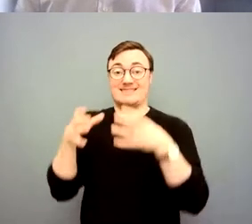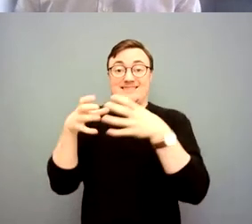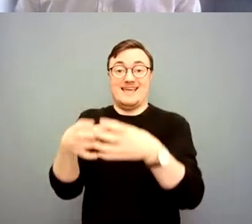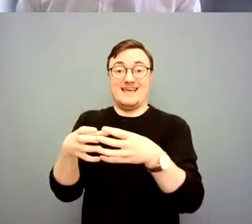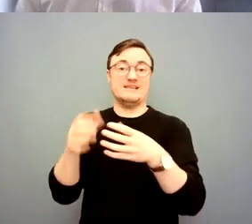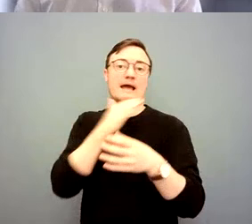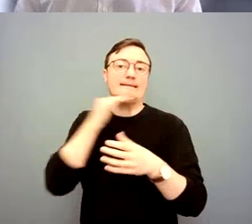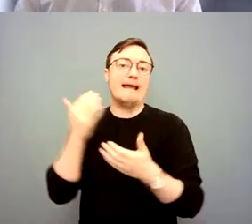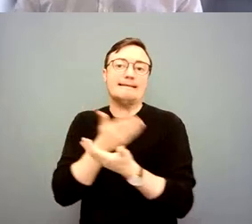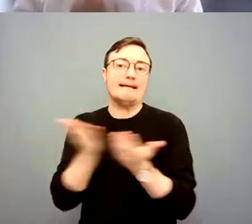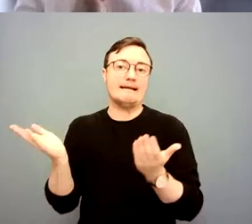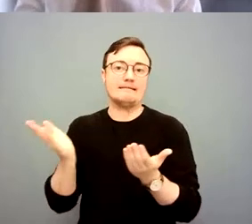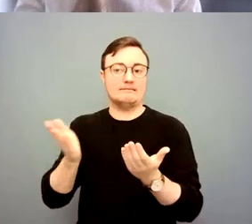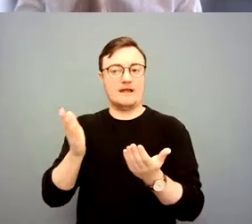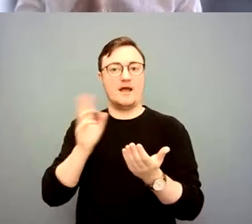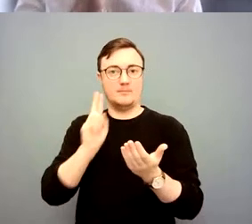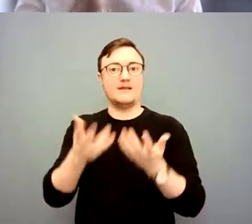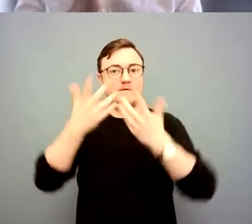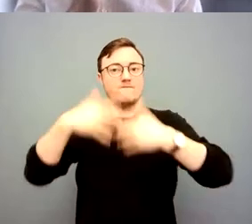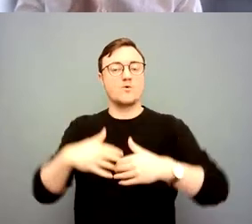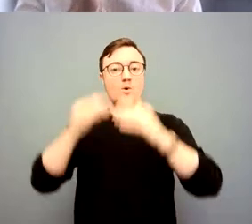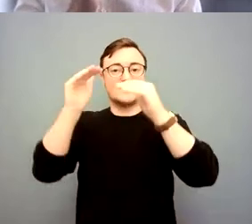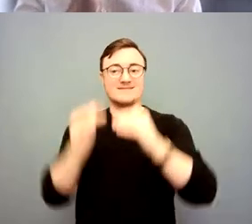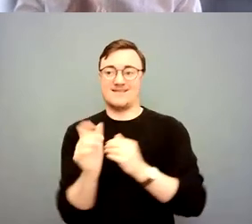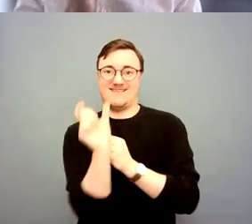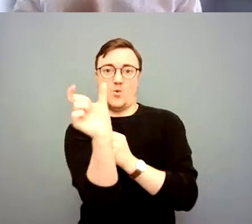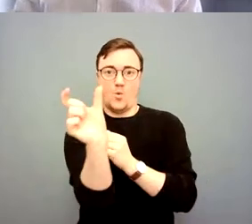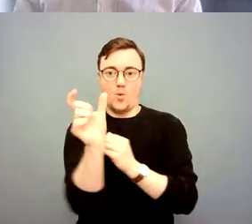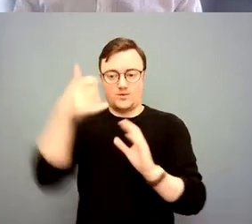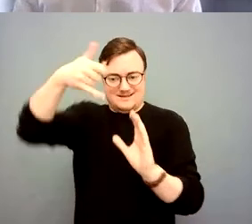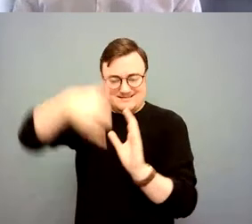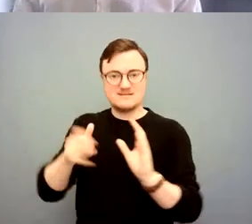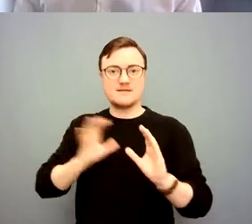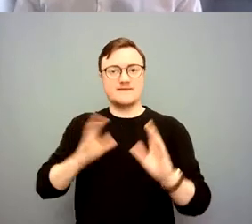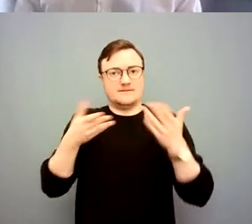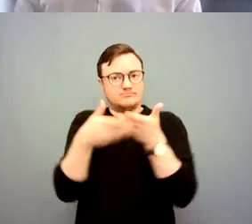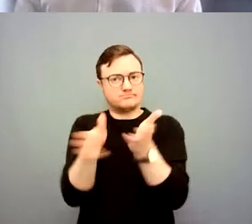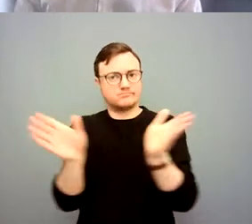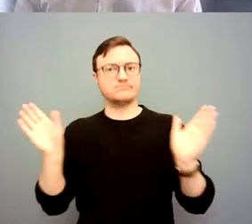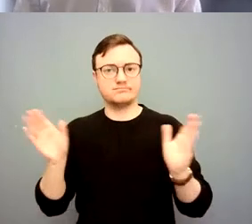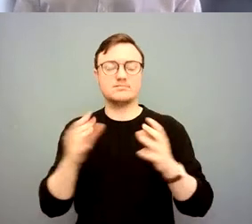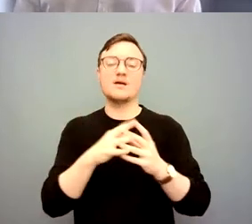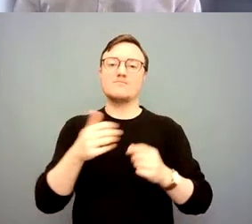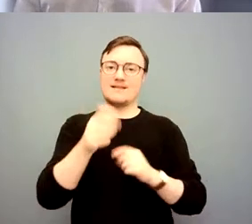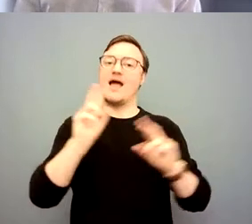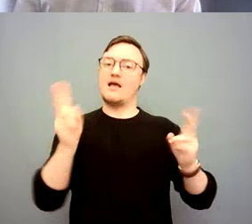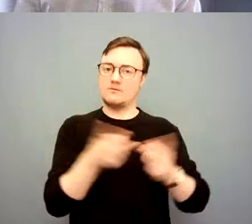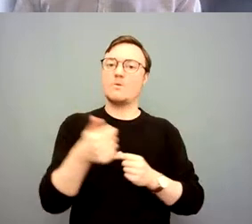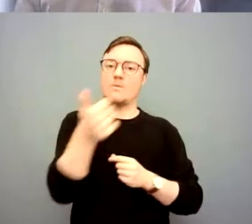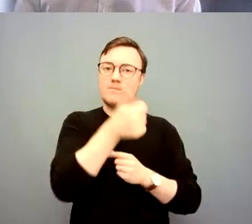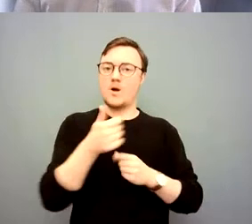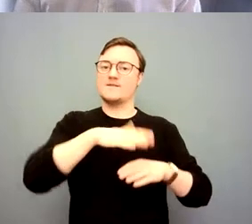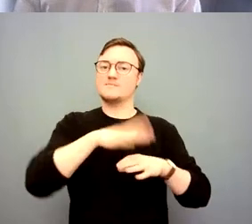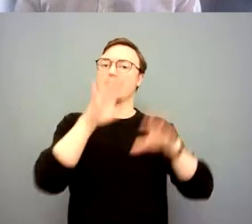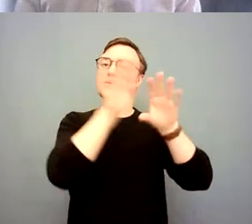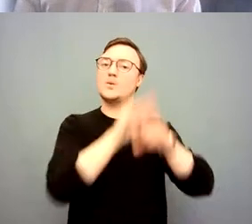behövs grundläggande utbildning för all personal som kan tänkas möta personer med olika typer